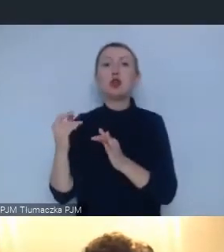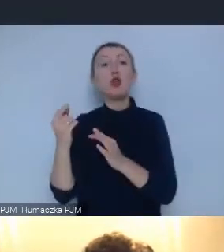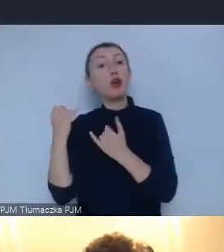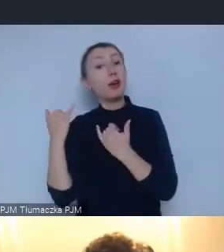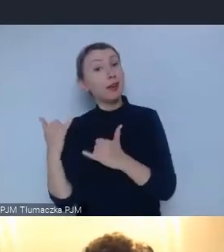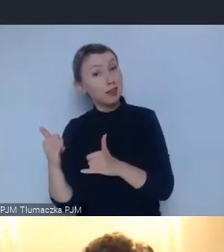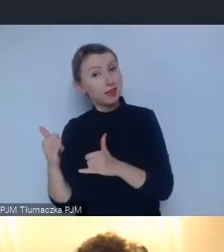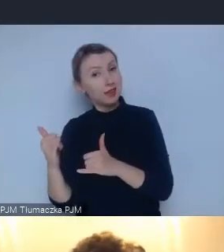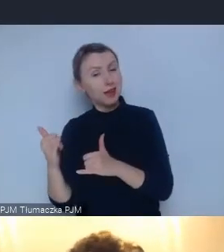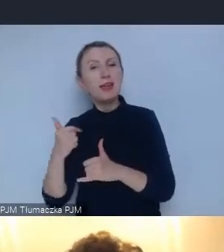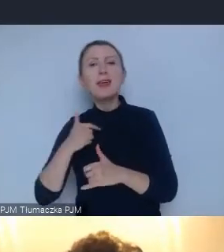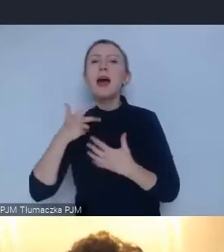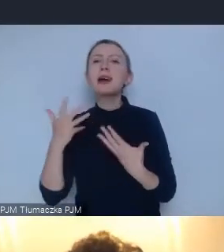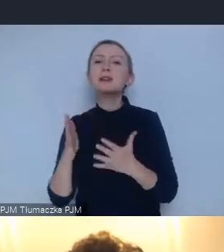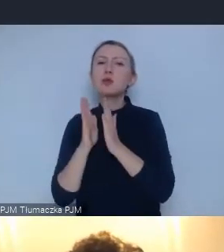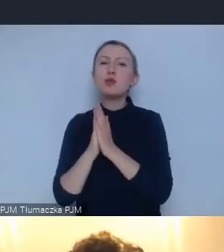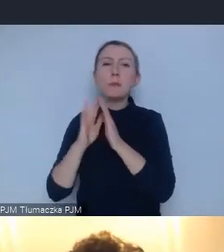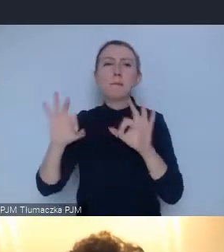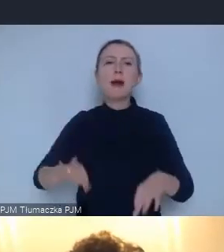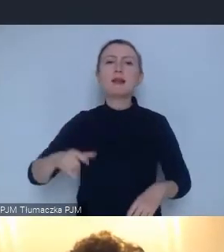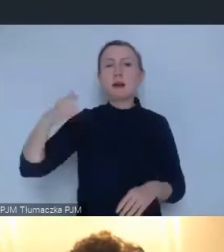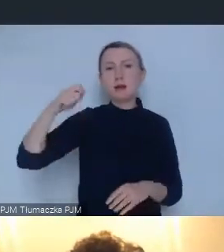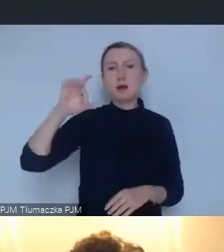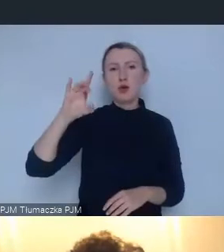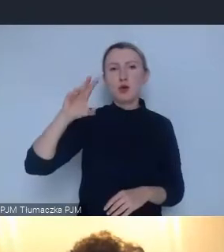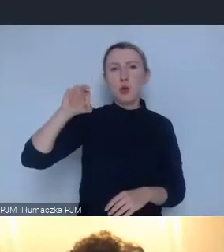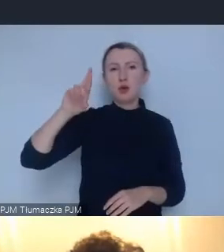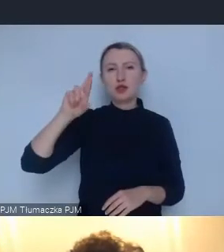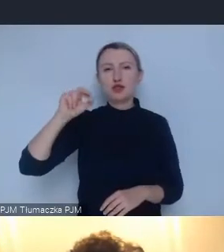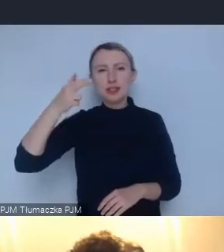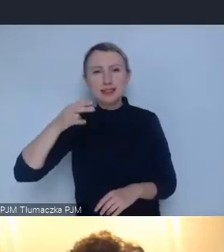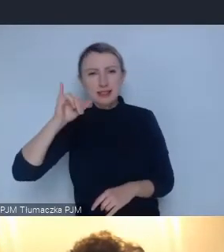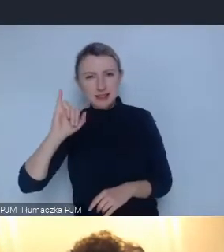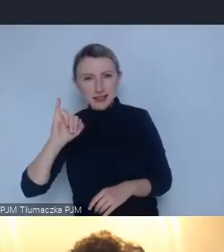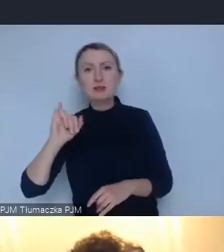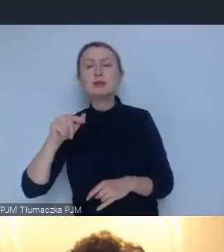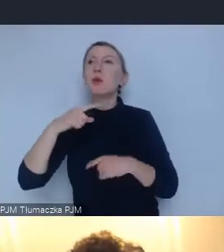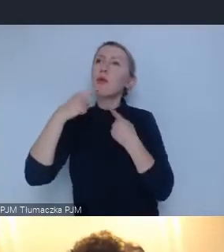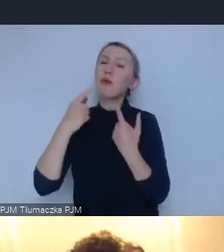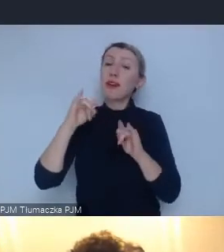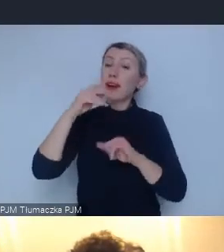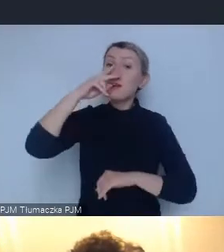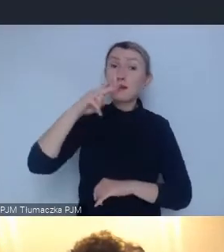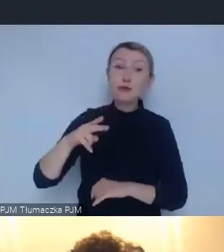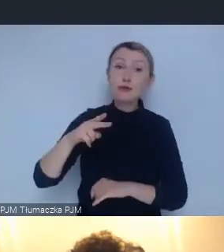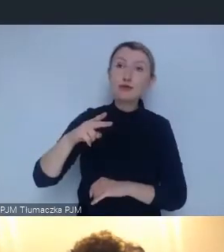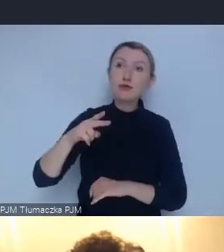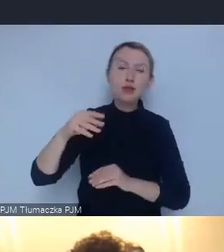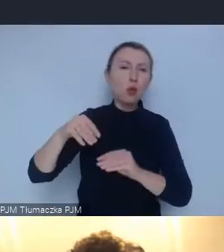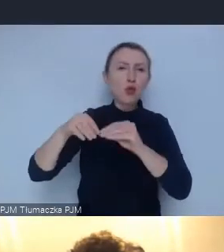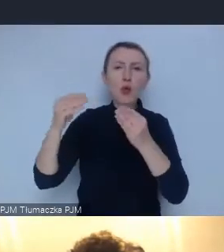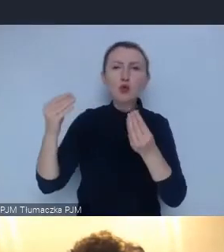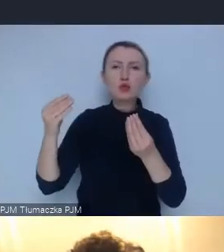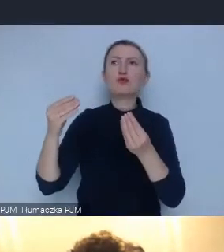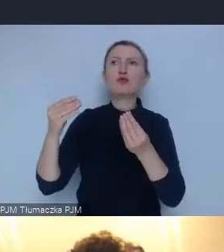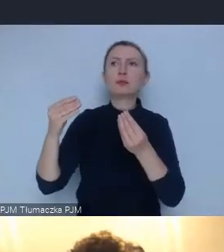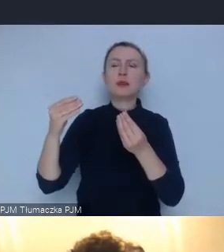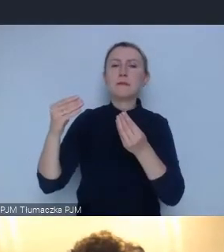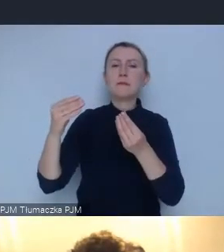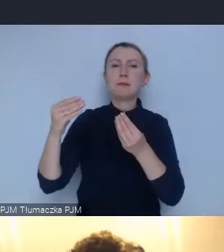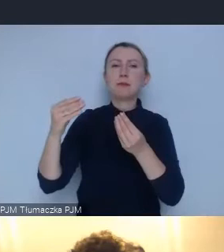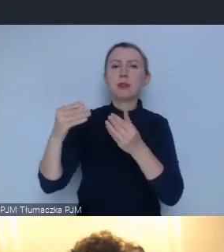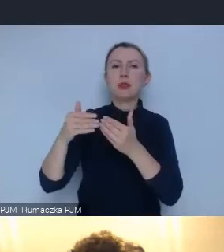pana prezydenta Górczyńskiego, żeby oprócz tego, żeby powiedział, jak widzi ten rozwój w tej perspektywie mniej